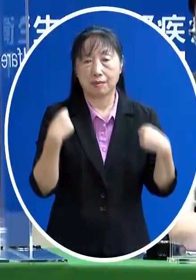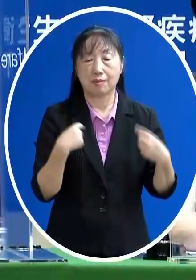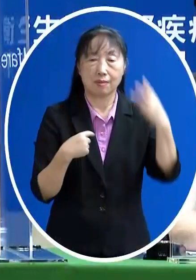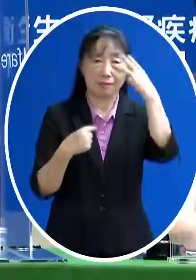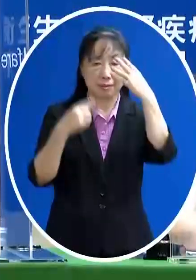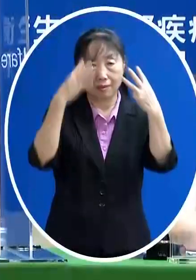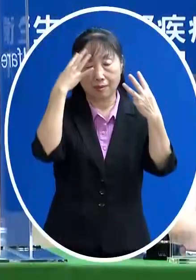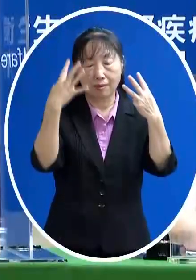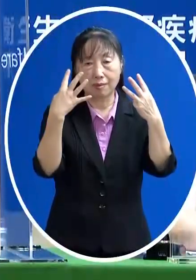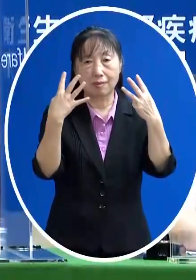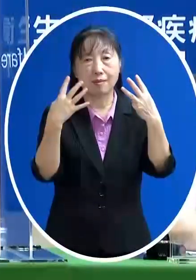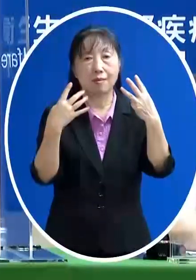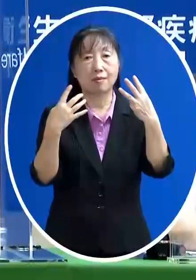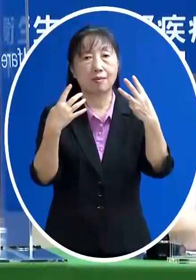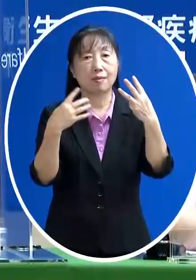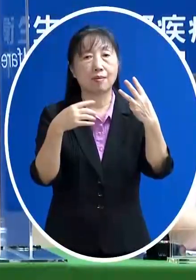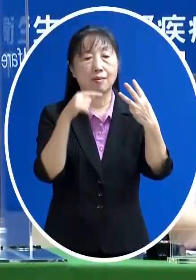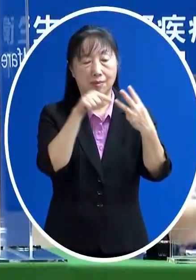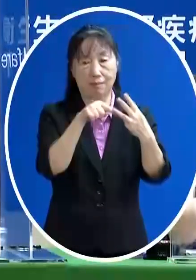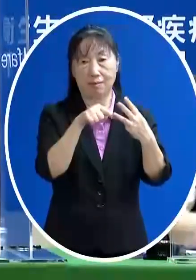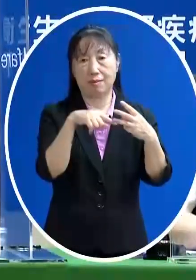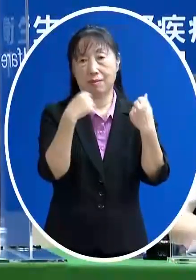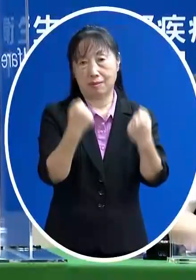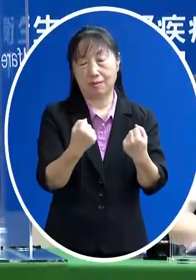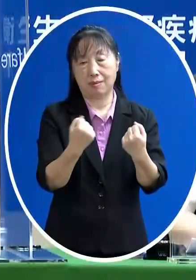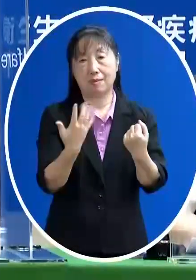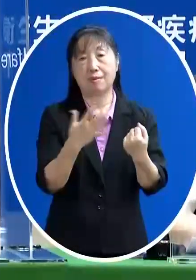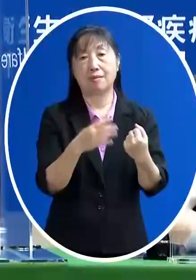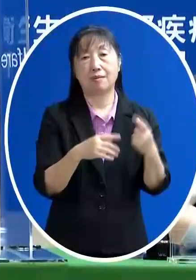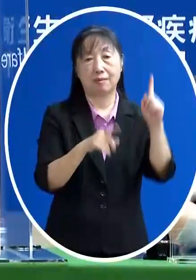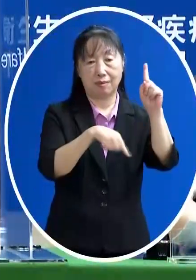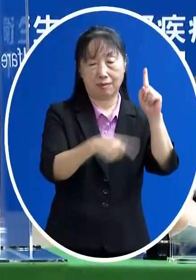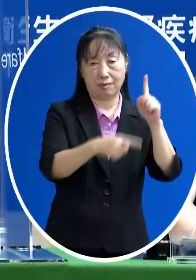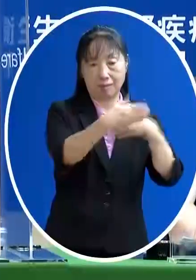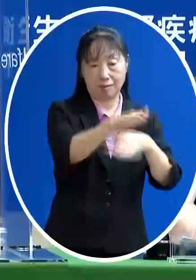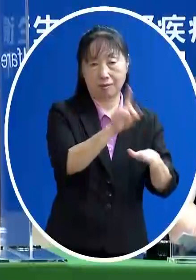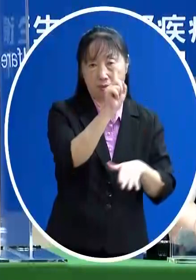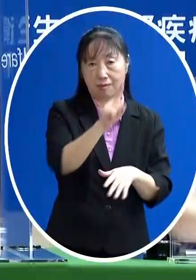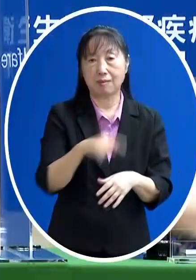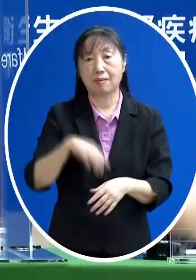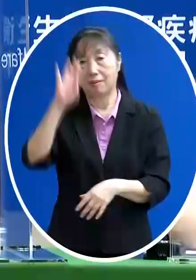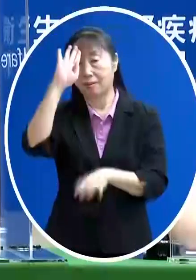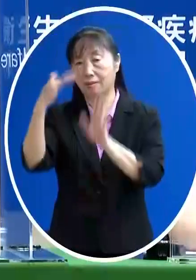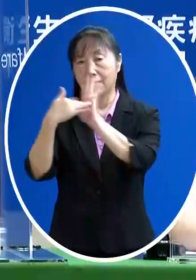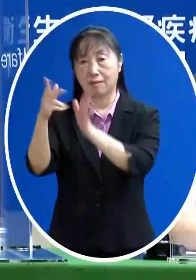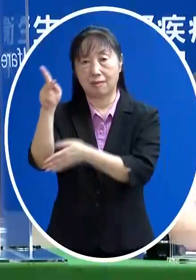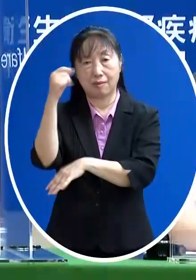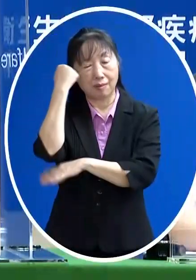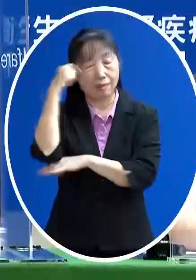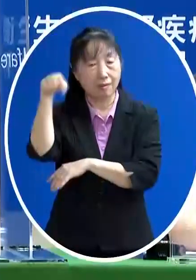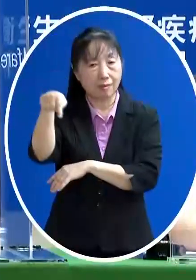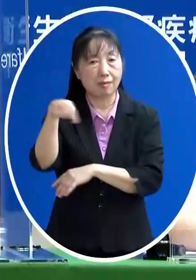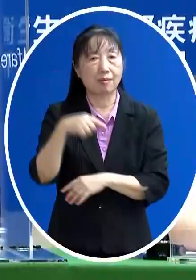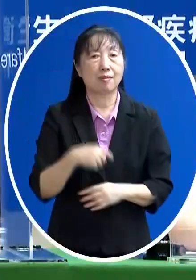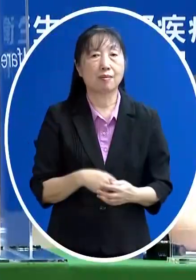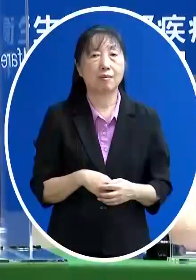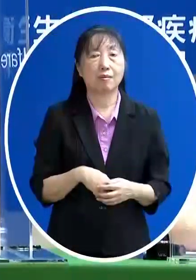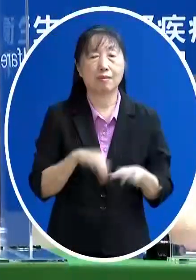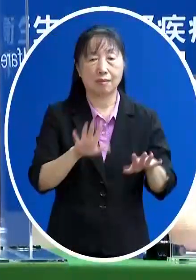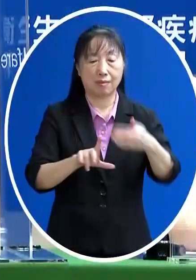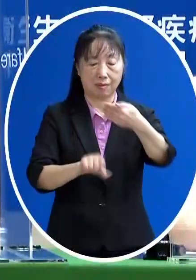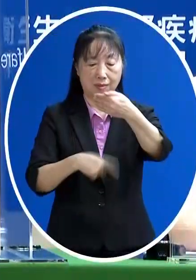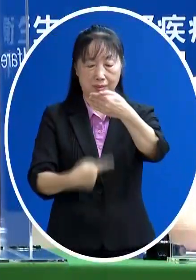3加4，它是都要在1人1户的情况，或者是在防疫旅馆，那现在我们